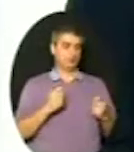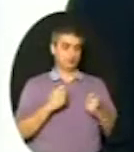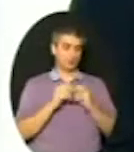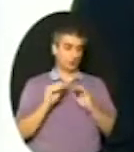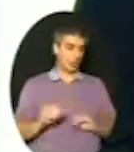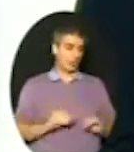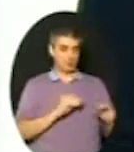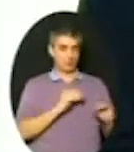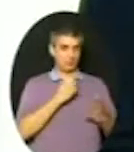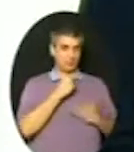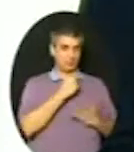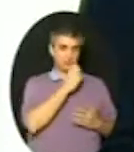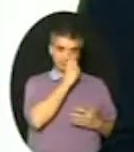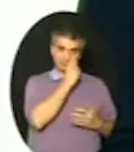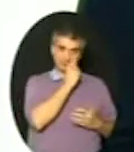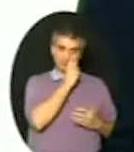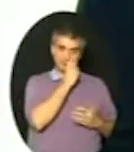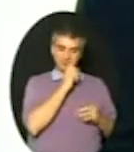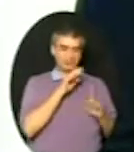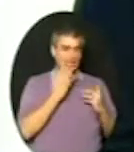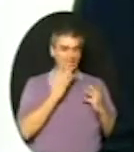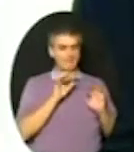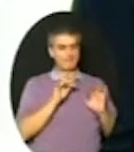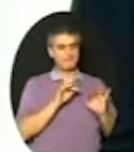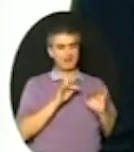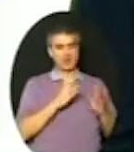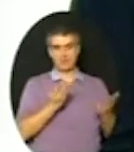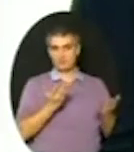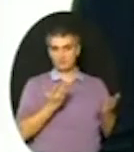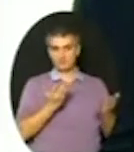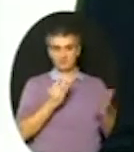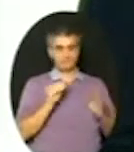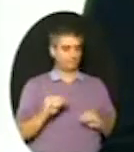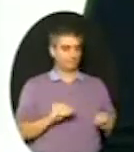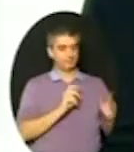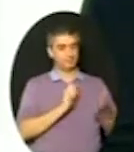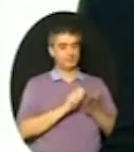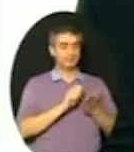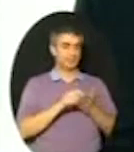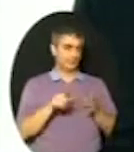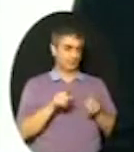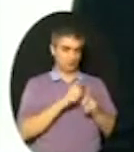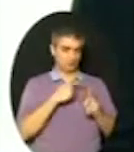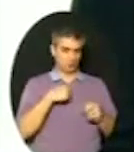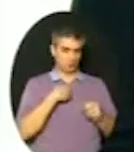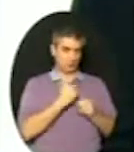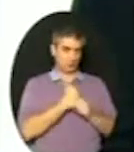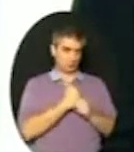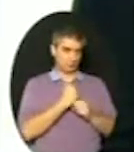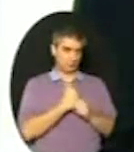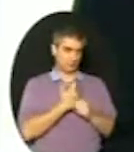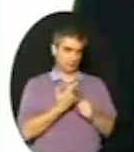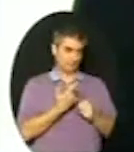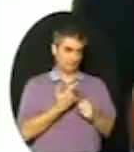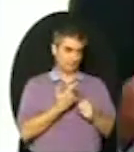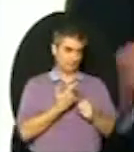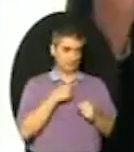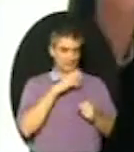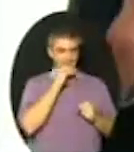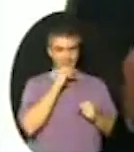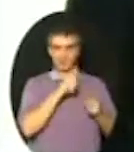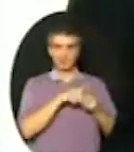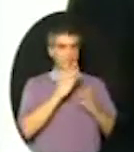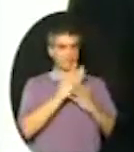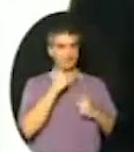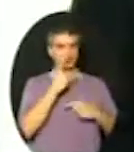העברות התקציביות, מדובר במיליארדים בודדים, שיעברו בין המשרדים, כמו שאנחנו עושים, לא, אני מדבר כאילו